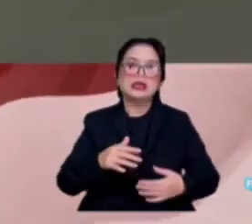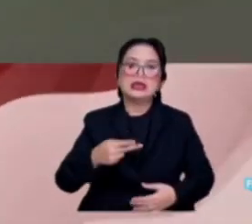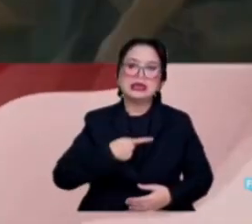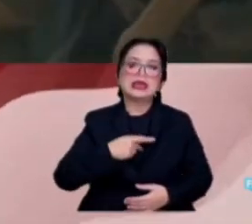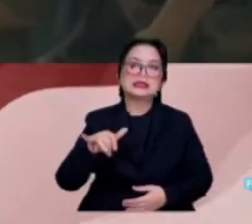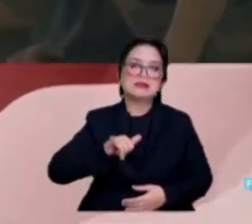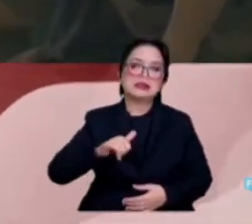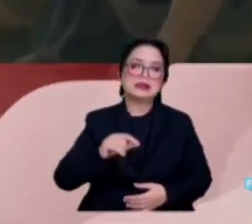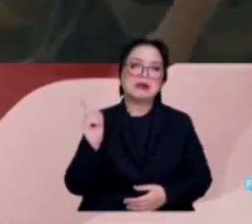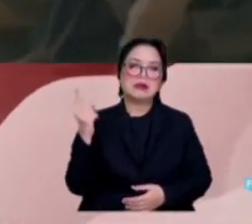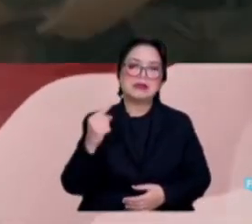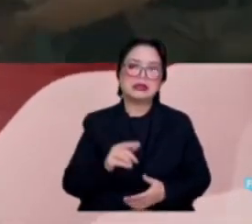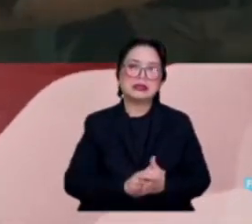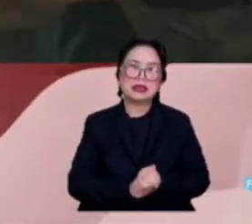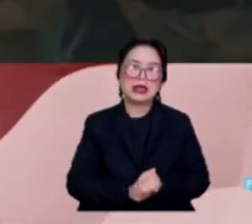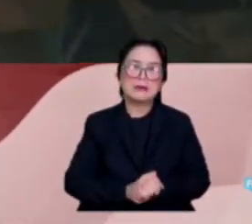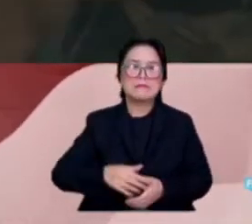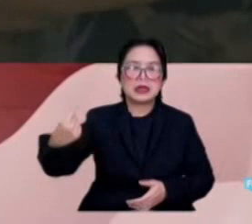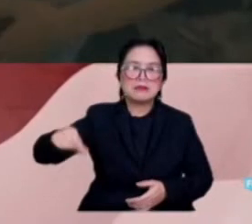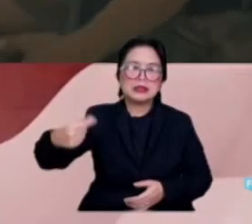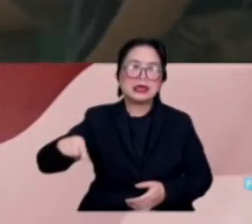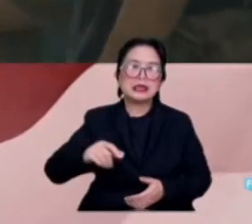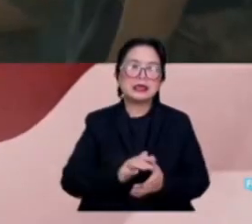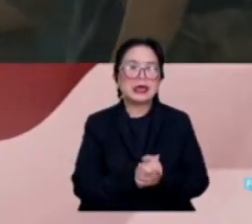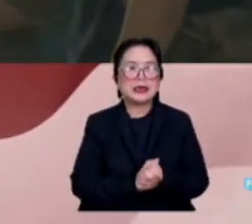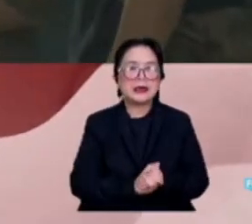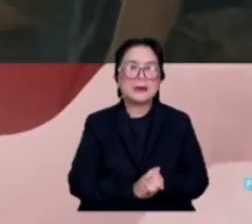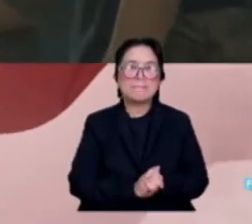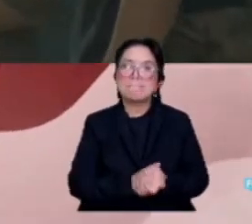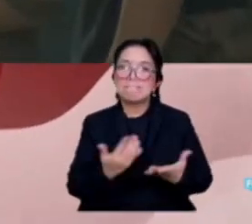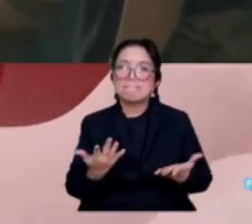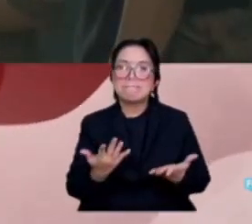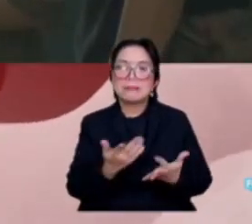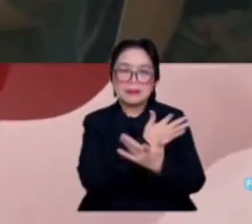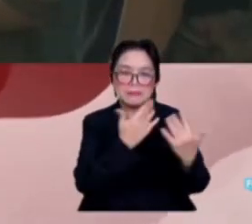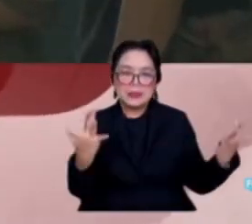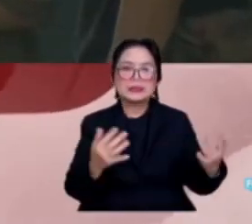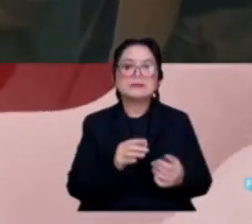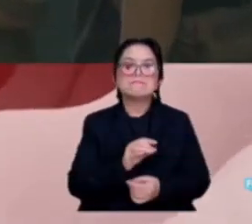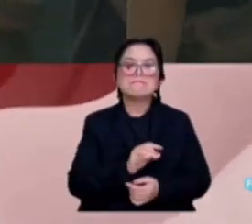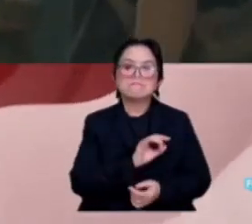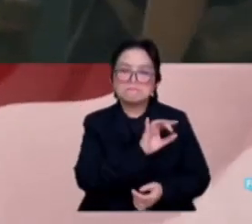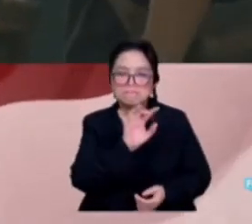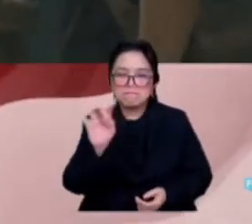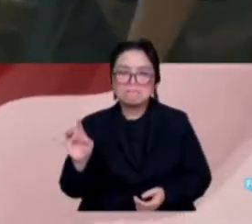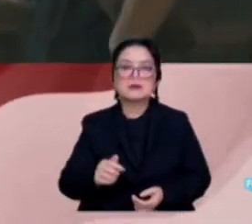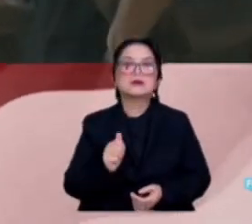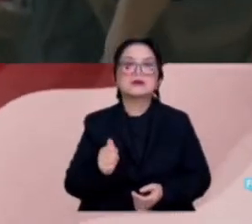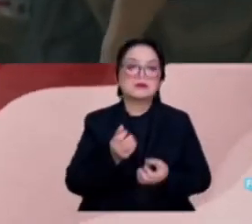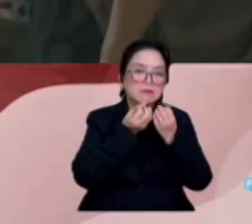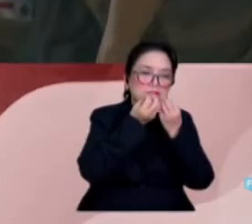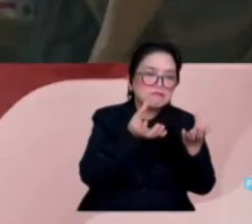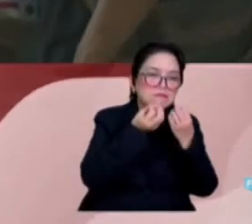gemeente Satgas media massa untuk memberikan literasinya Hai yang kepada